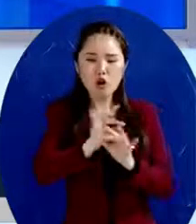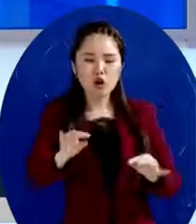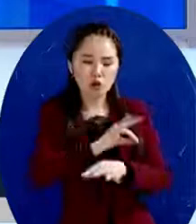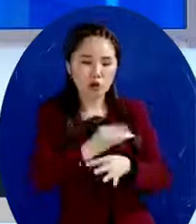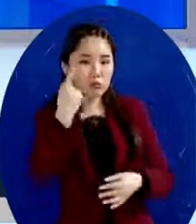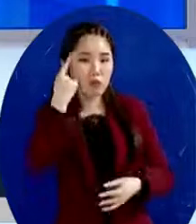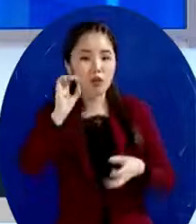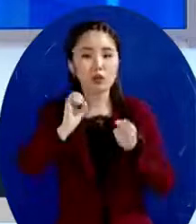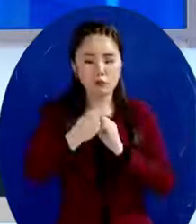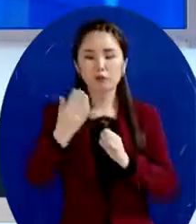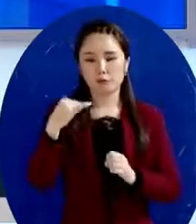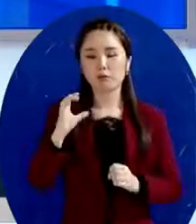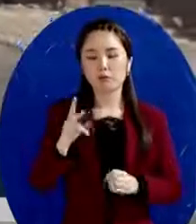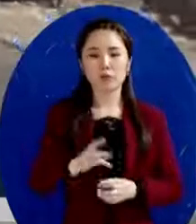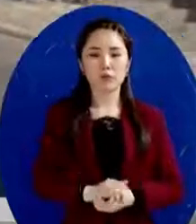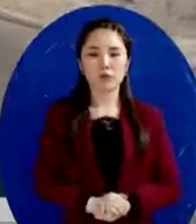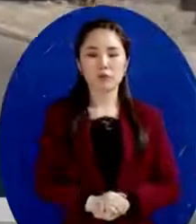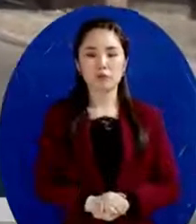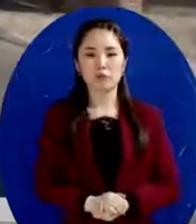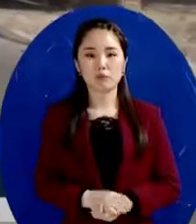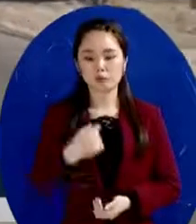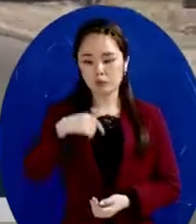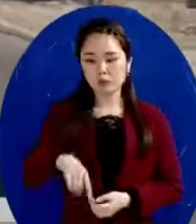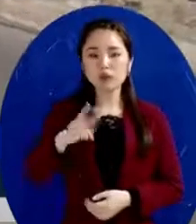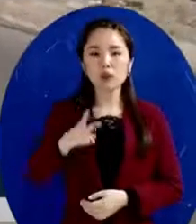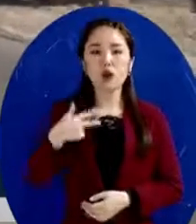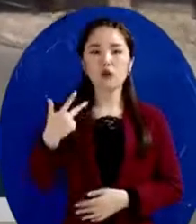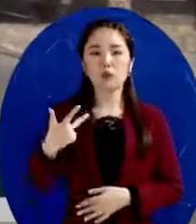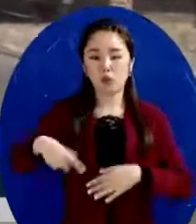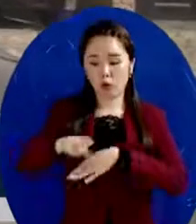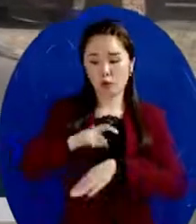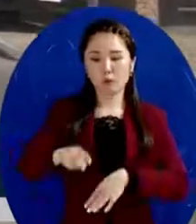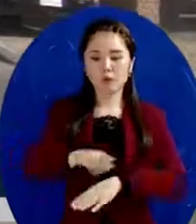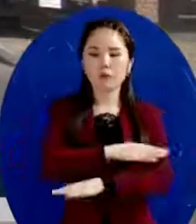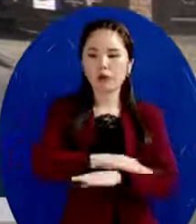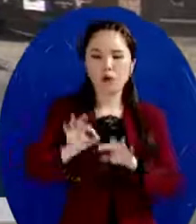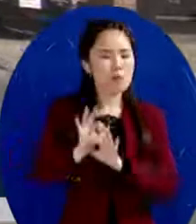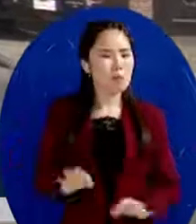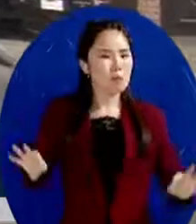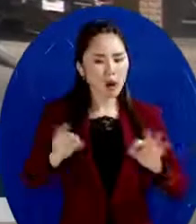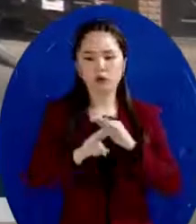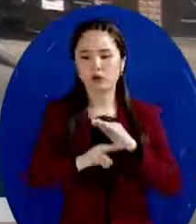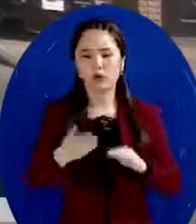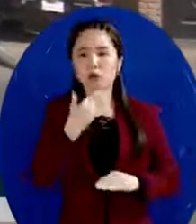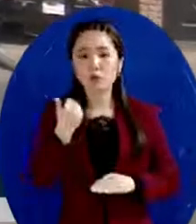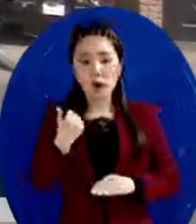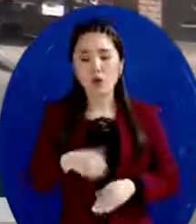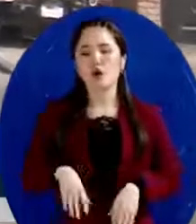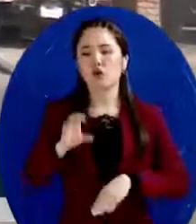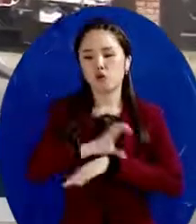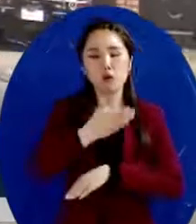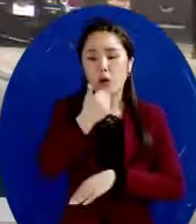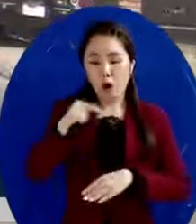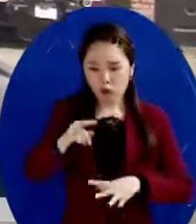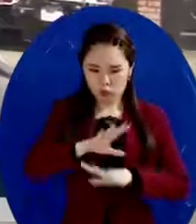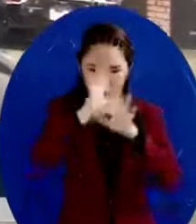төслүүдийг санаачлан хэрэгжүүлжээ. За манай 23 дугаар хороо замгүй, цэцэрлэггүй, сургуульгүй байсан одоо сайхан